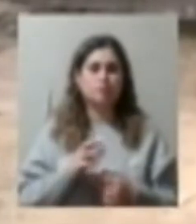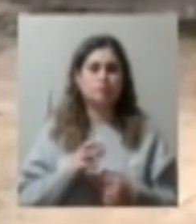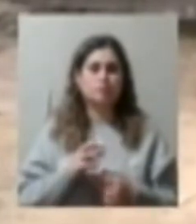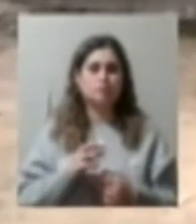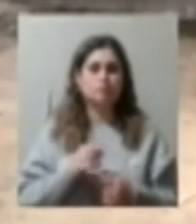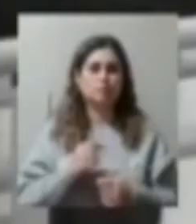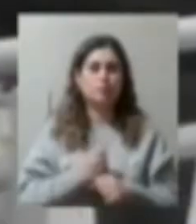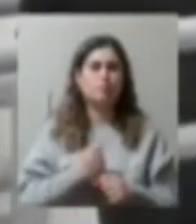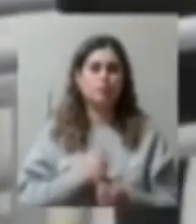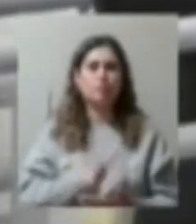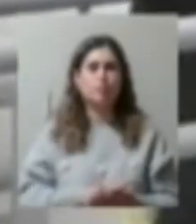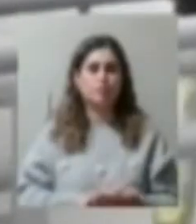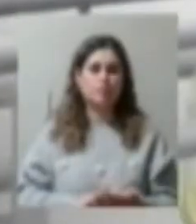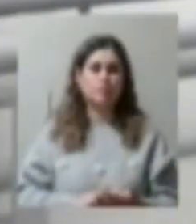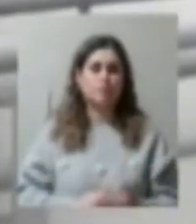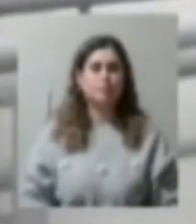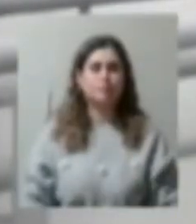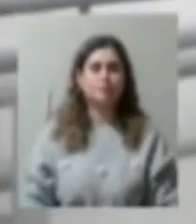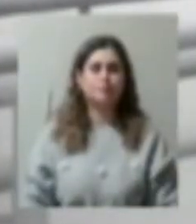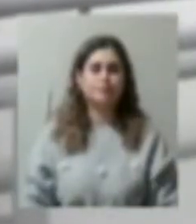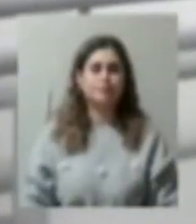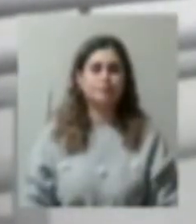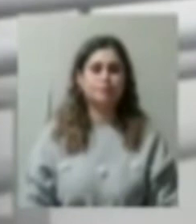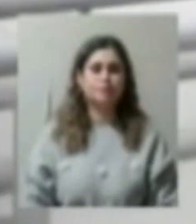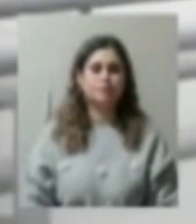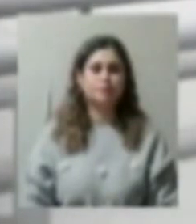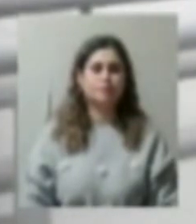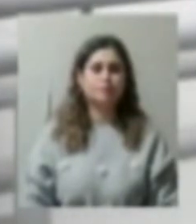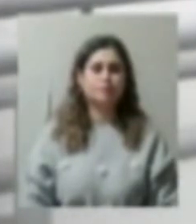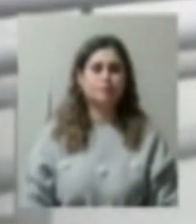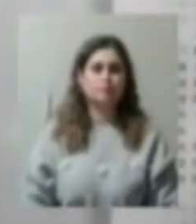Роботи продовжуються. Анатон В'ячеслав Ходос, новини на Суспільному, Херсон.